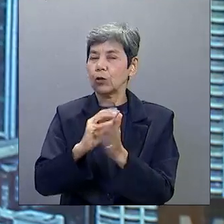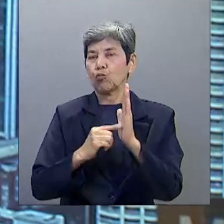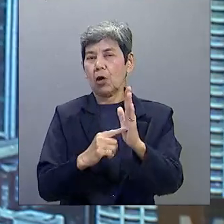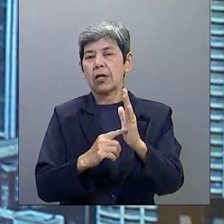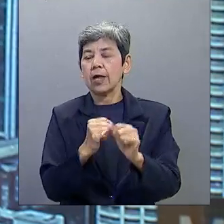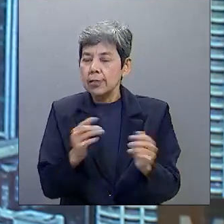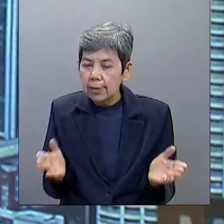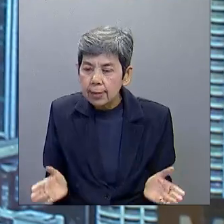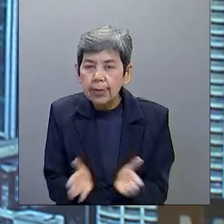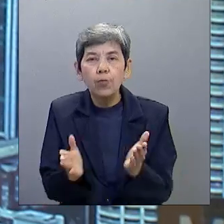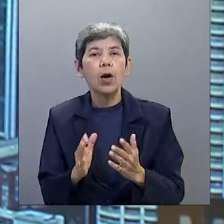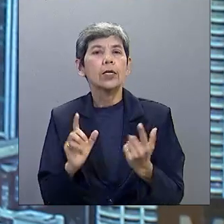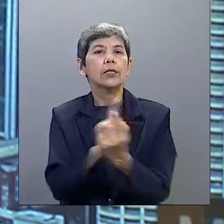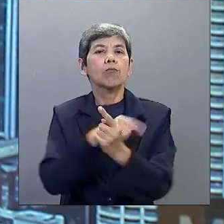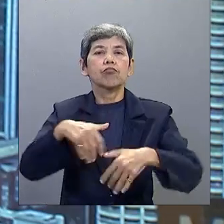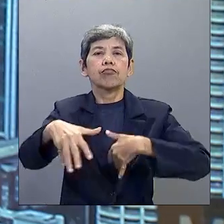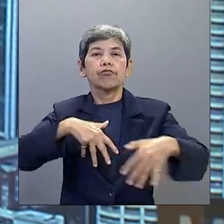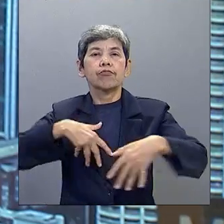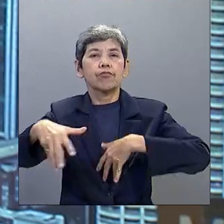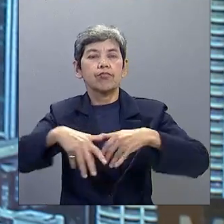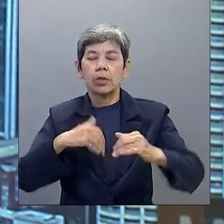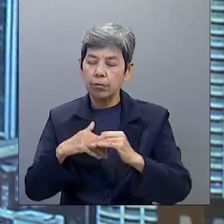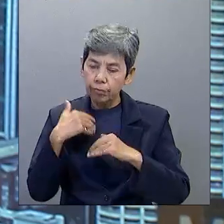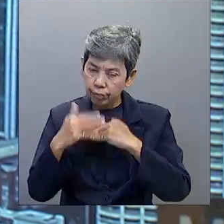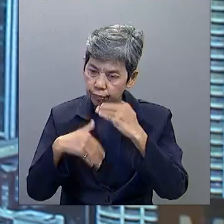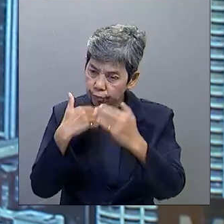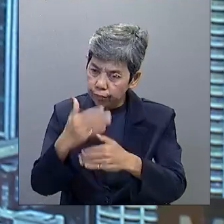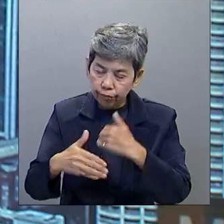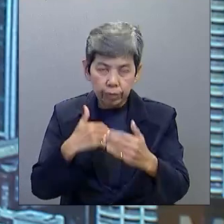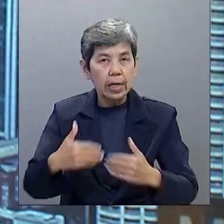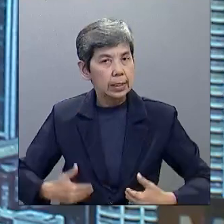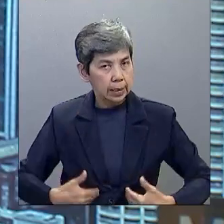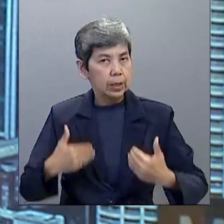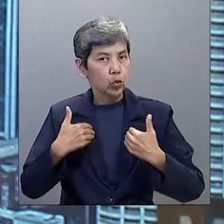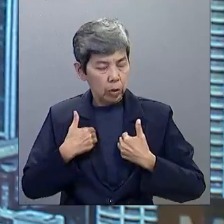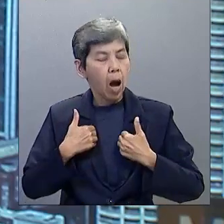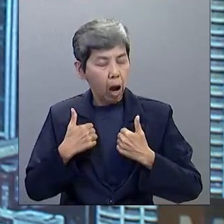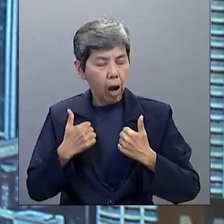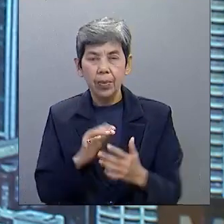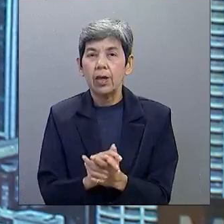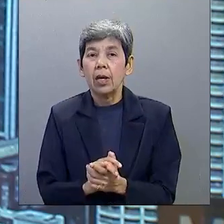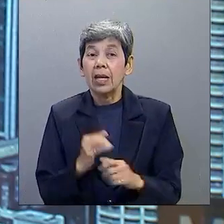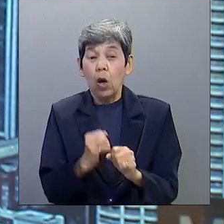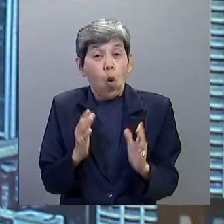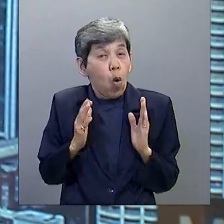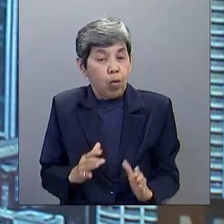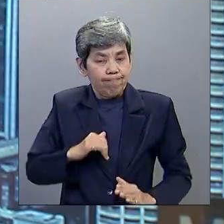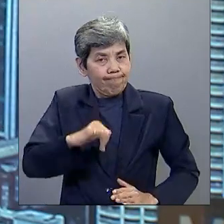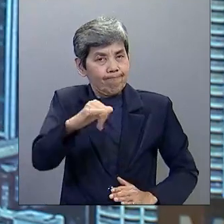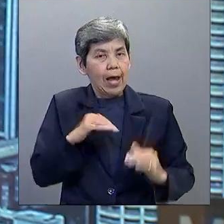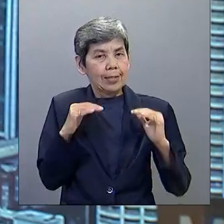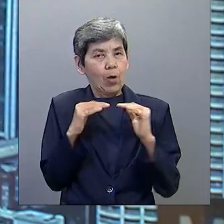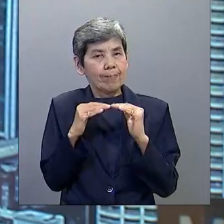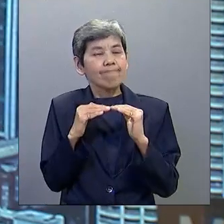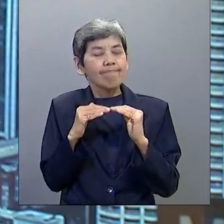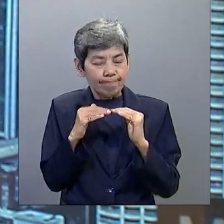จะผลักดันสังคมค่ะให้สังคมนั้นเนี่ยไปสู่ความมั่นและที่สำคัญทำให้ความเป็นคนนั้นเราเท่าเทียมกันนั่น